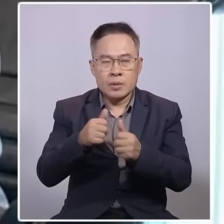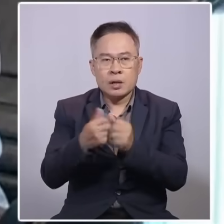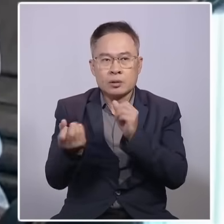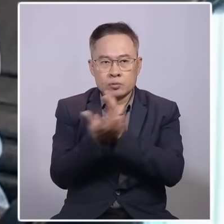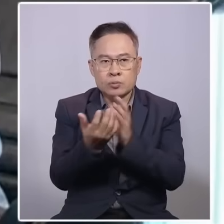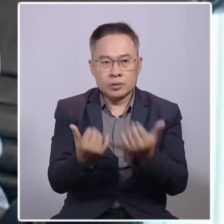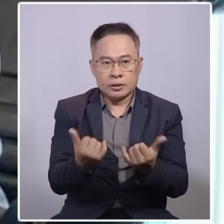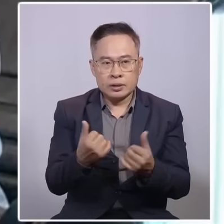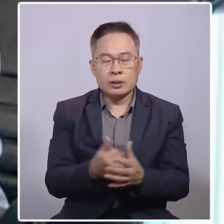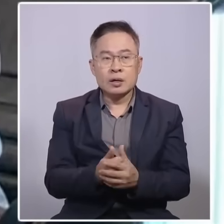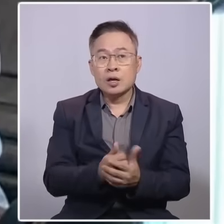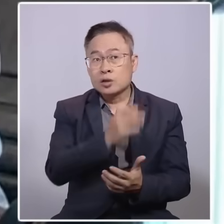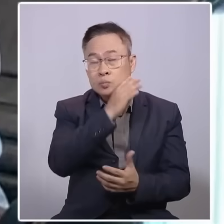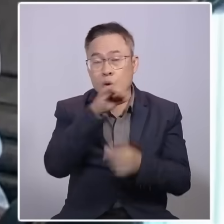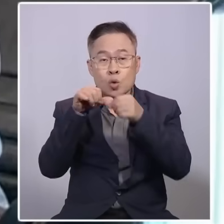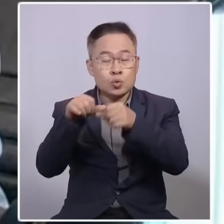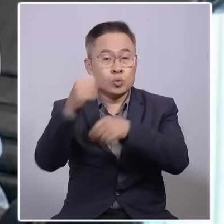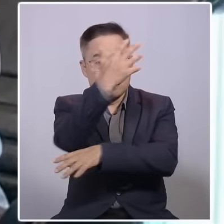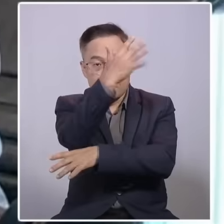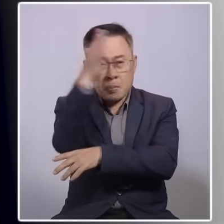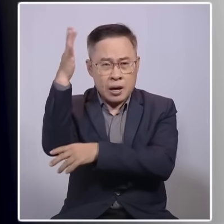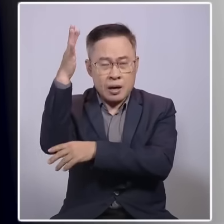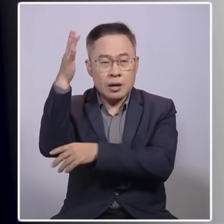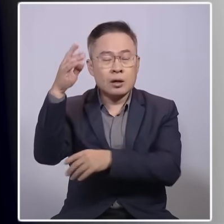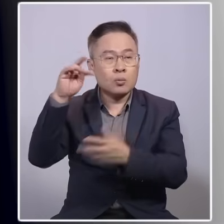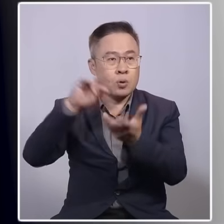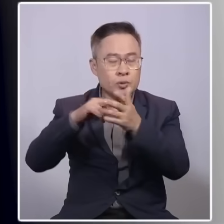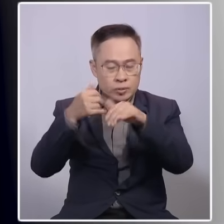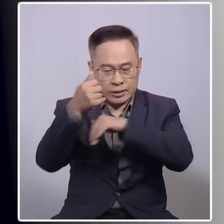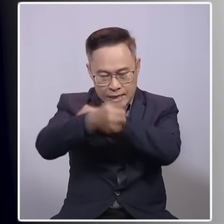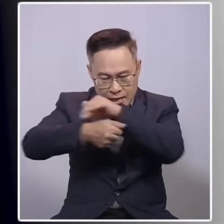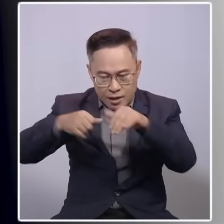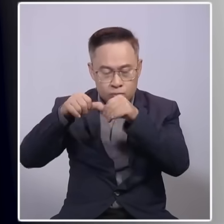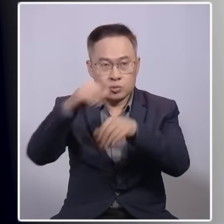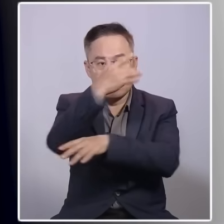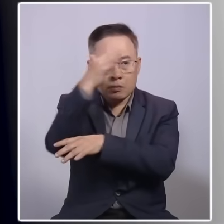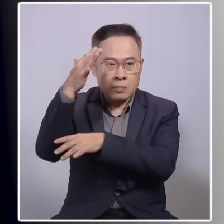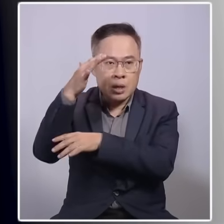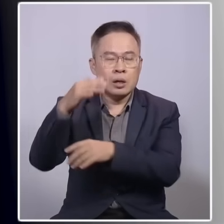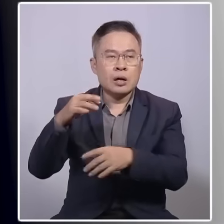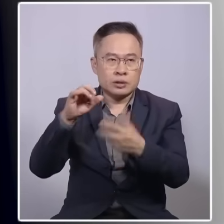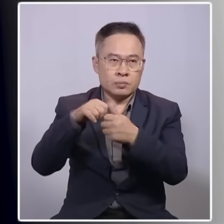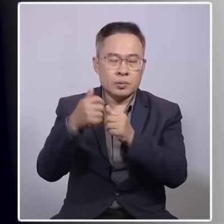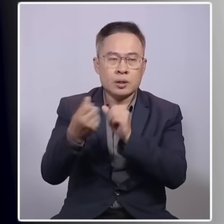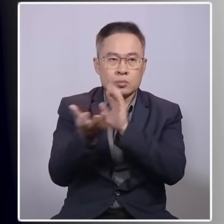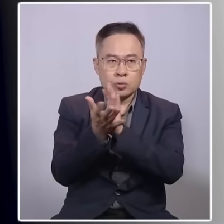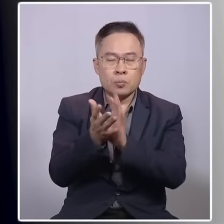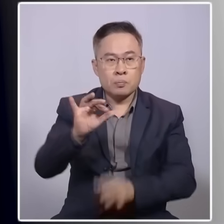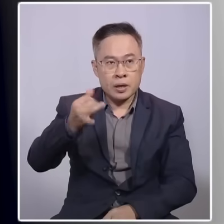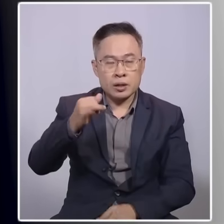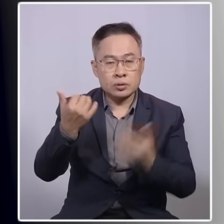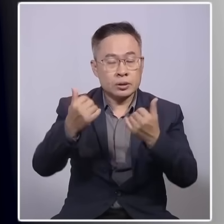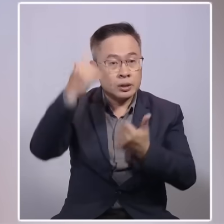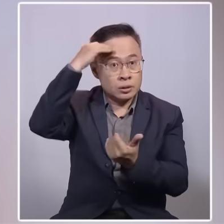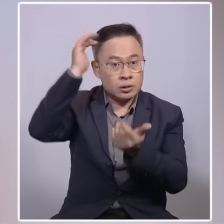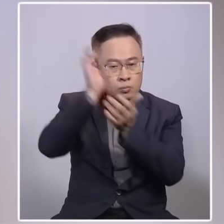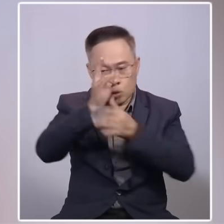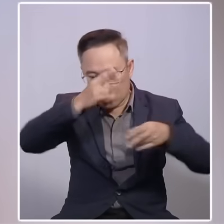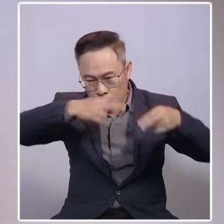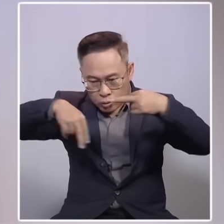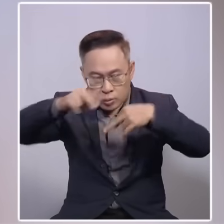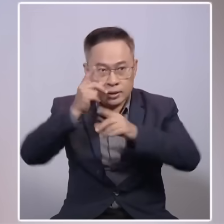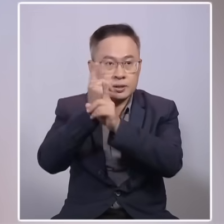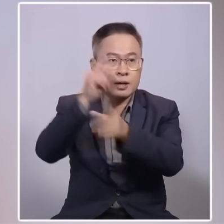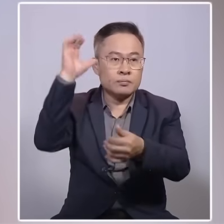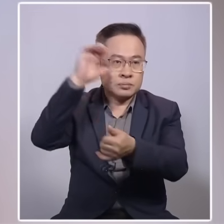เนื้ออ่อนแรงคาดว่าน่าจะหลบหนีอยู่ในป่าได้ไม่นานนักซึ่งตอนนี้ตำรวจเขาก็กระจายกำลังนะครับไปติดตาม